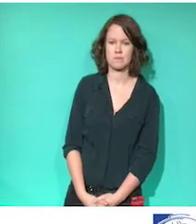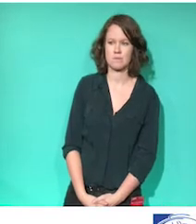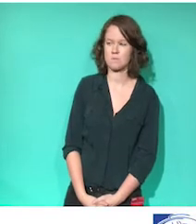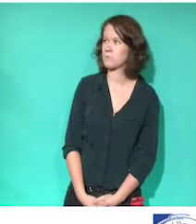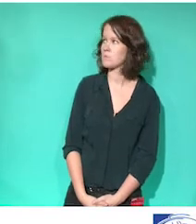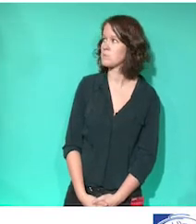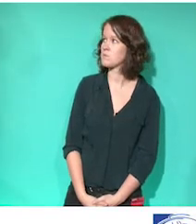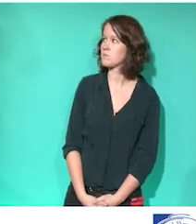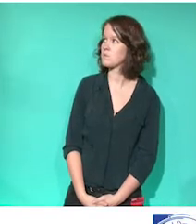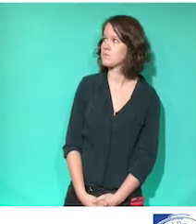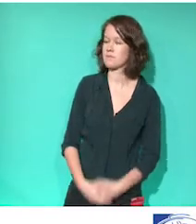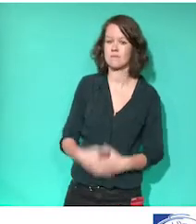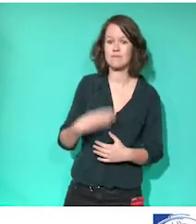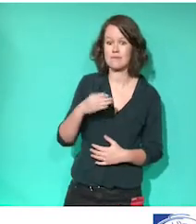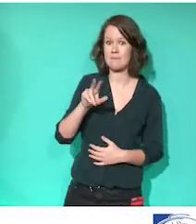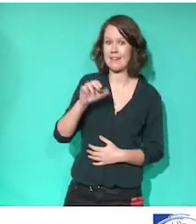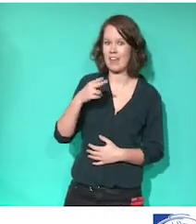C'est Marina qui parle, normalement.